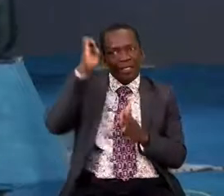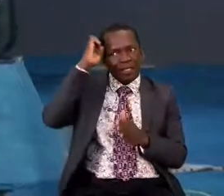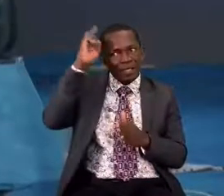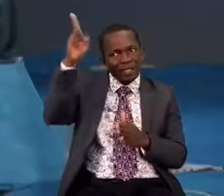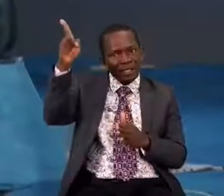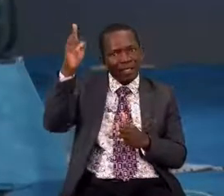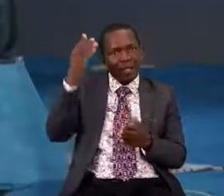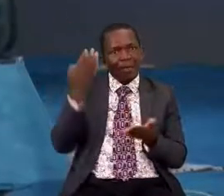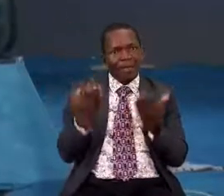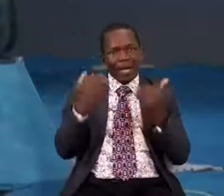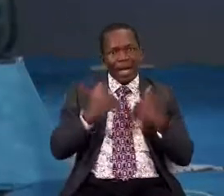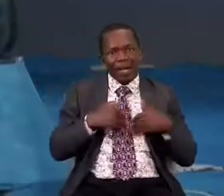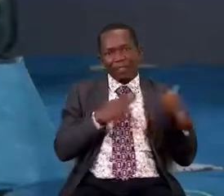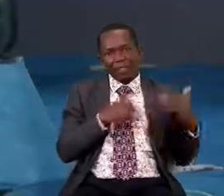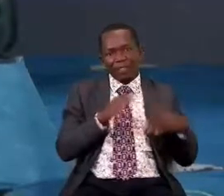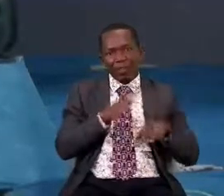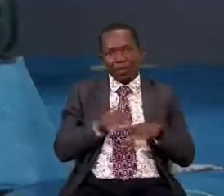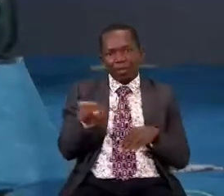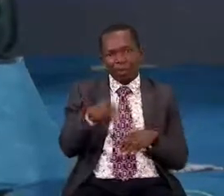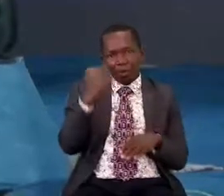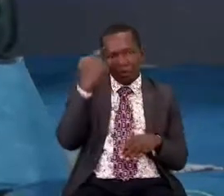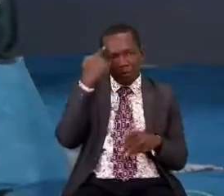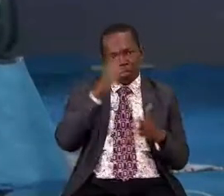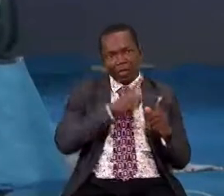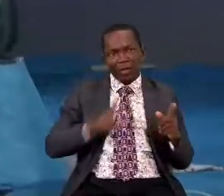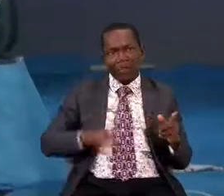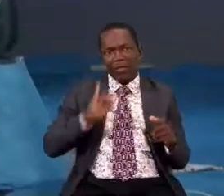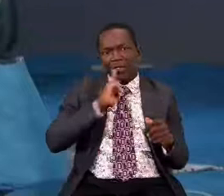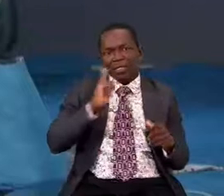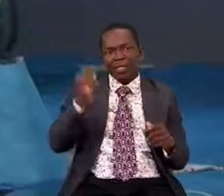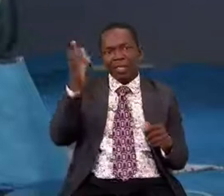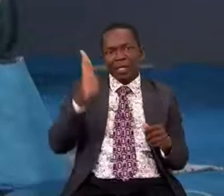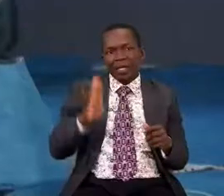Heureux tous ceux qui espèrent en lui.